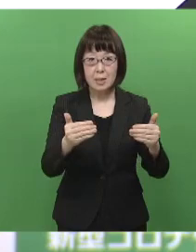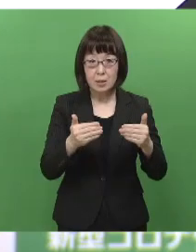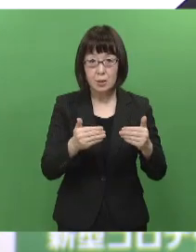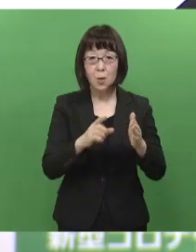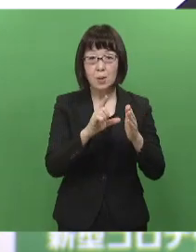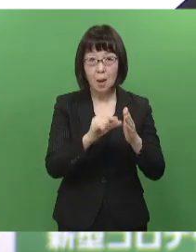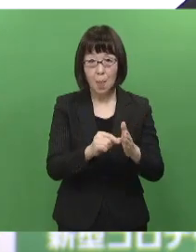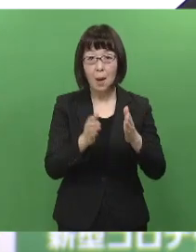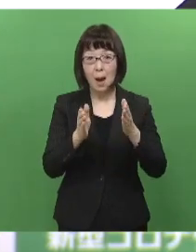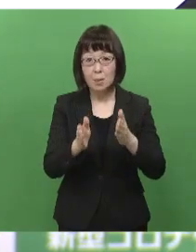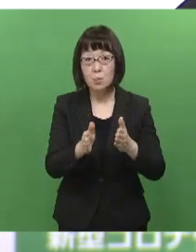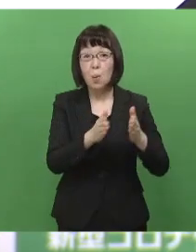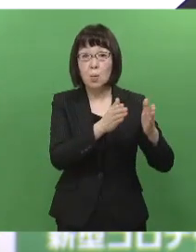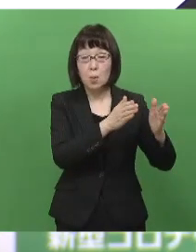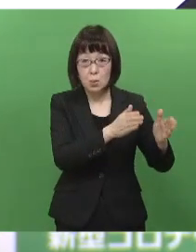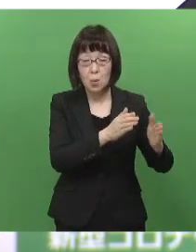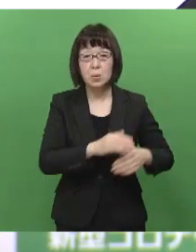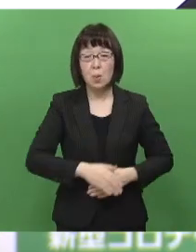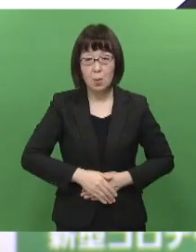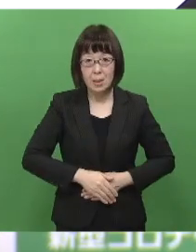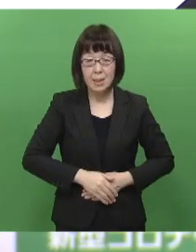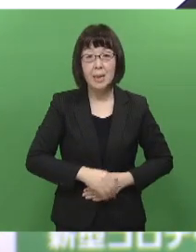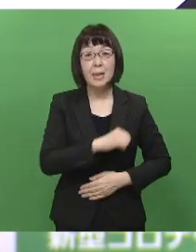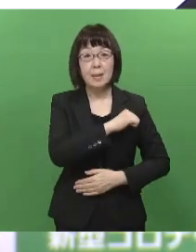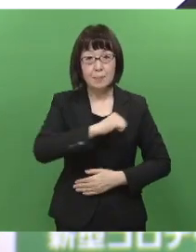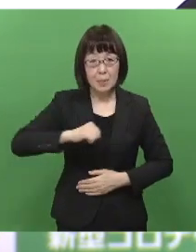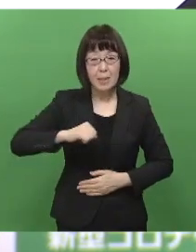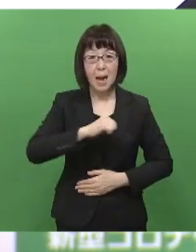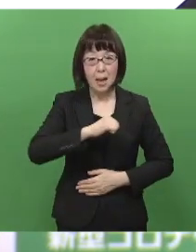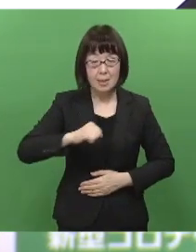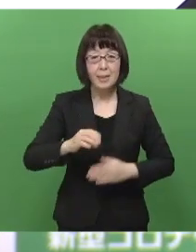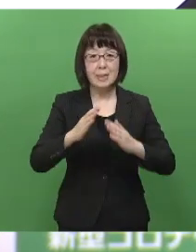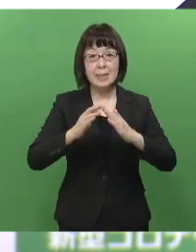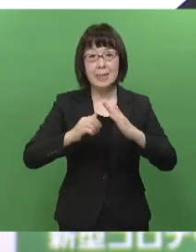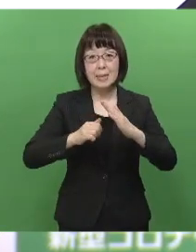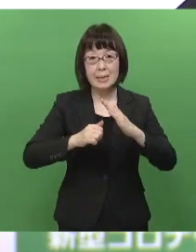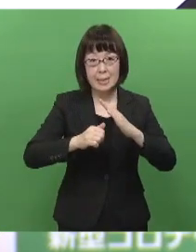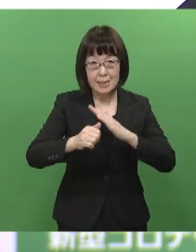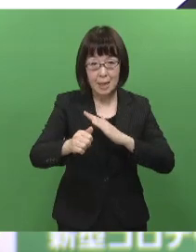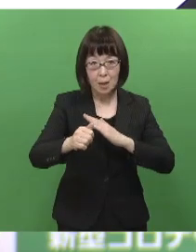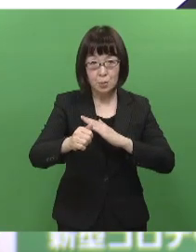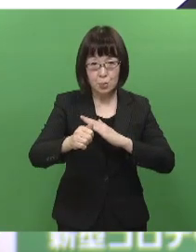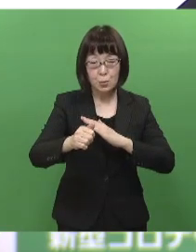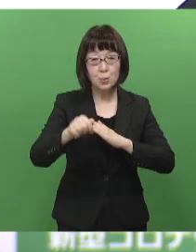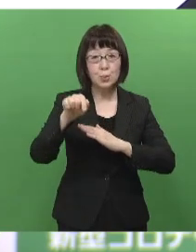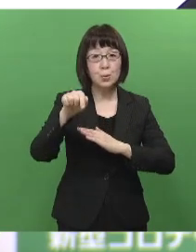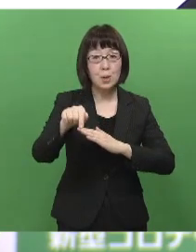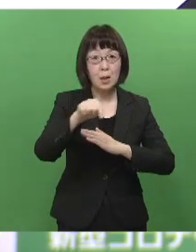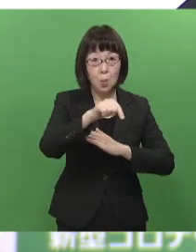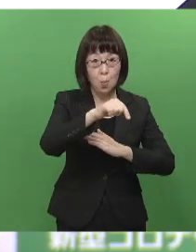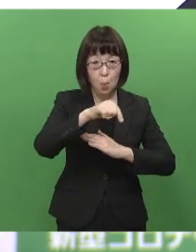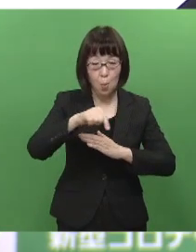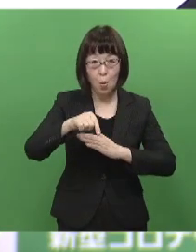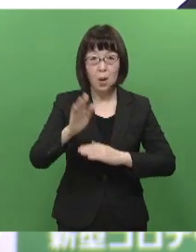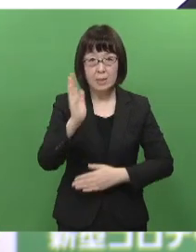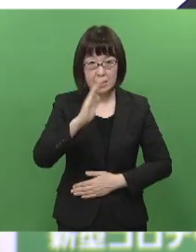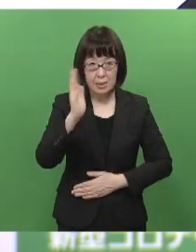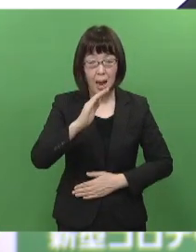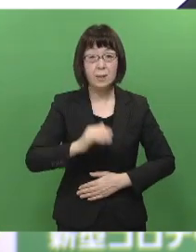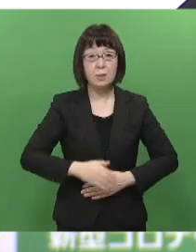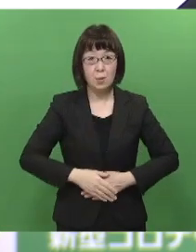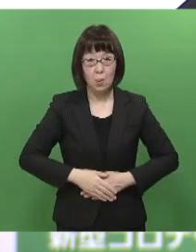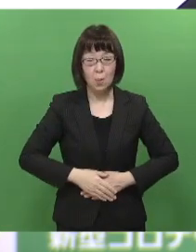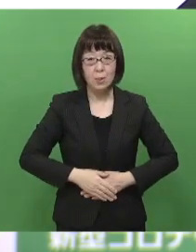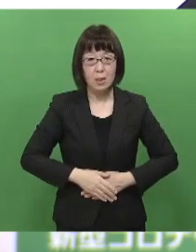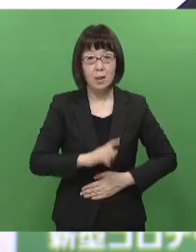みだりに当該者の居宅またはこれに相当する場所から外出しないこと、その他